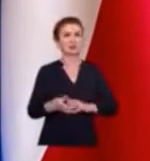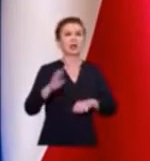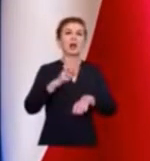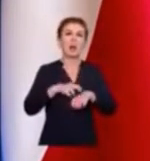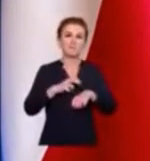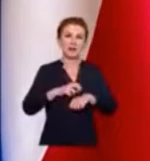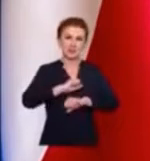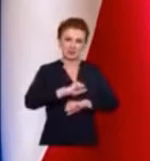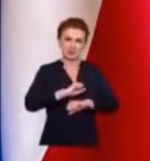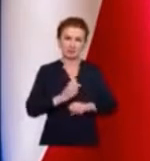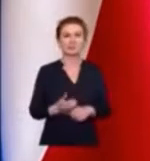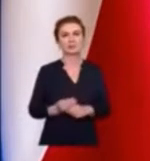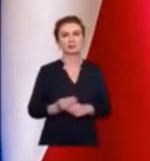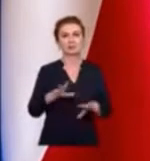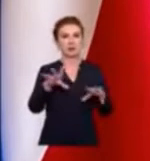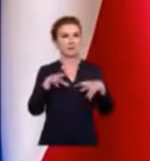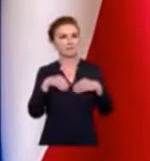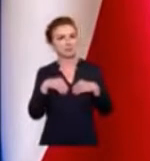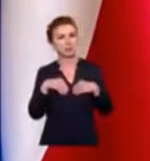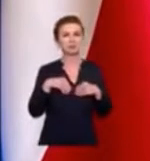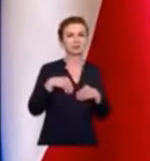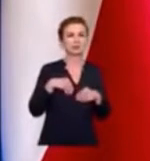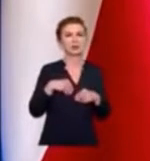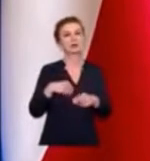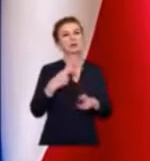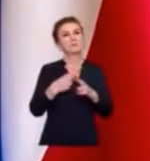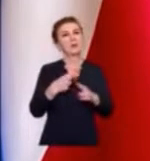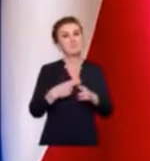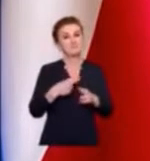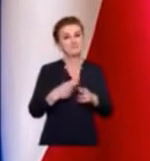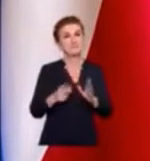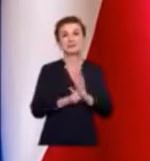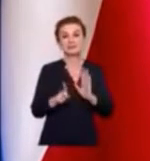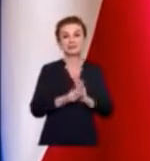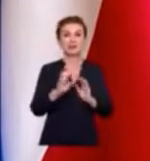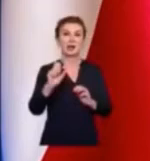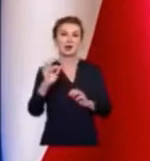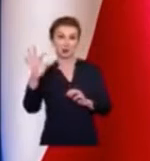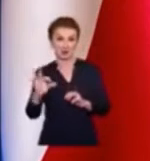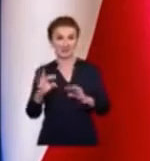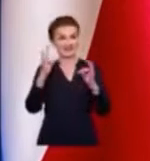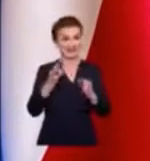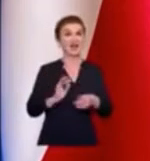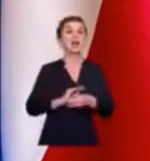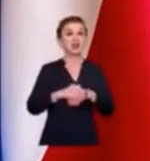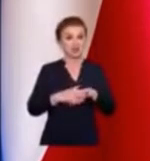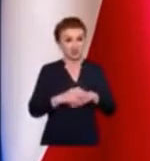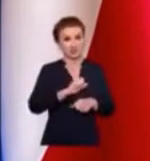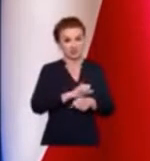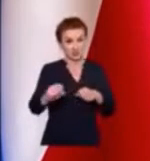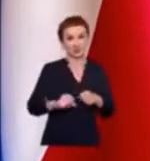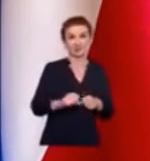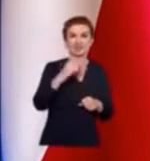profilaktycznych, przyjęć pacjentów w AOS-ie. Na szczęście mamy telemedycynę, okazało się ona być zbawienna. Na szczęście mamy